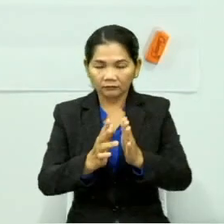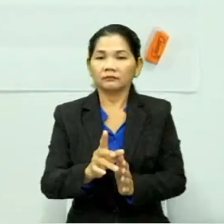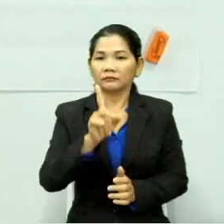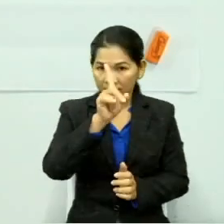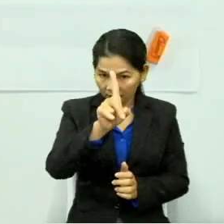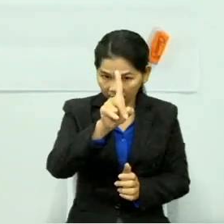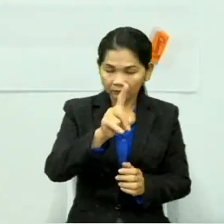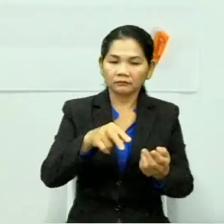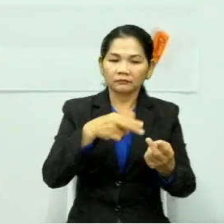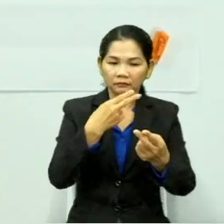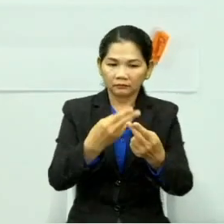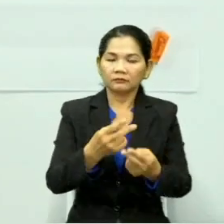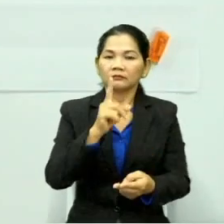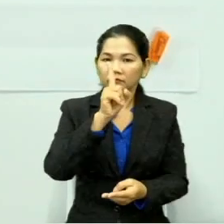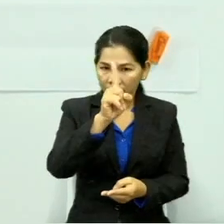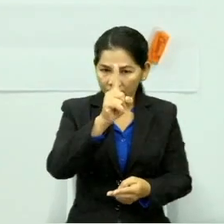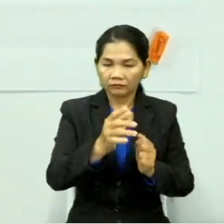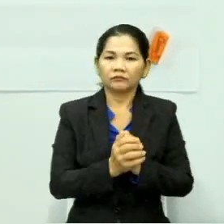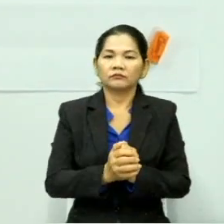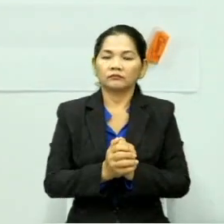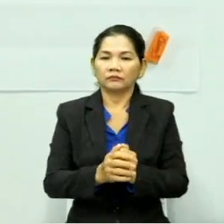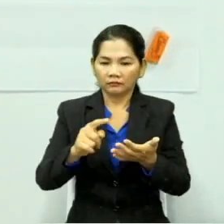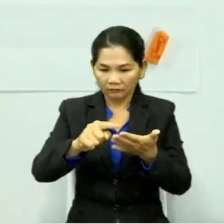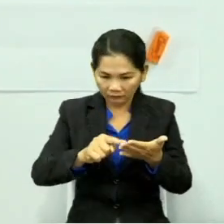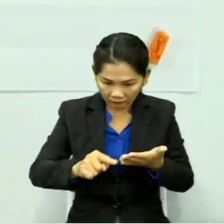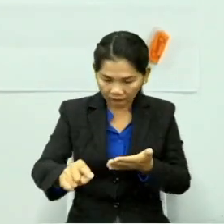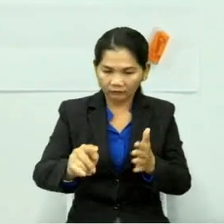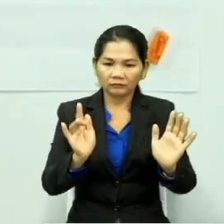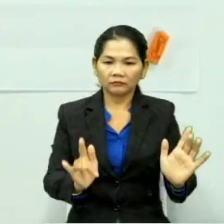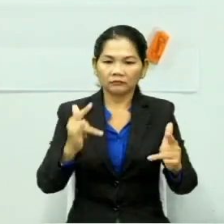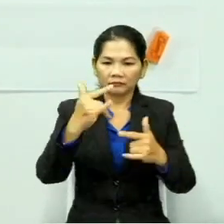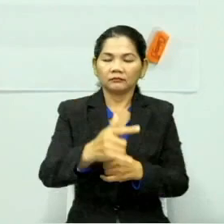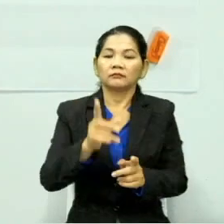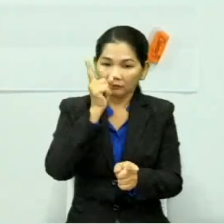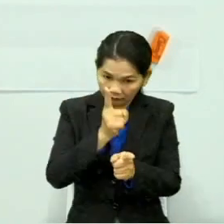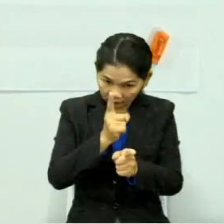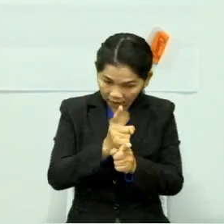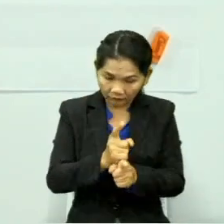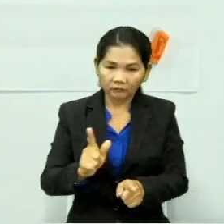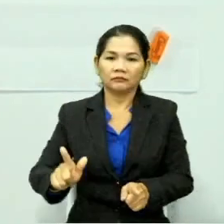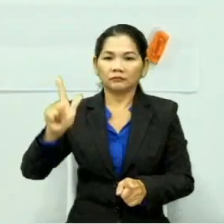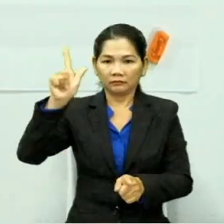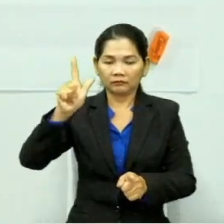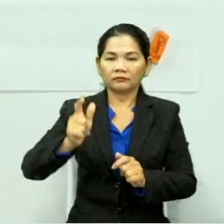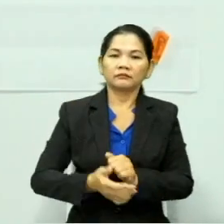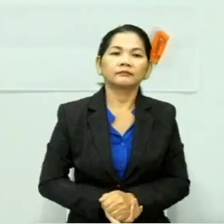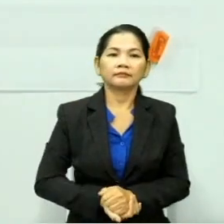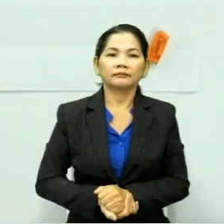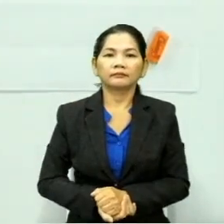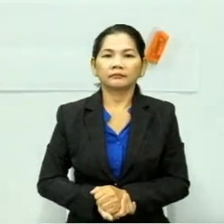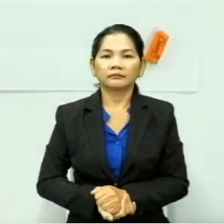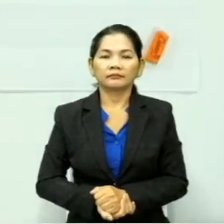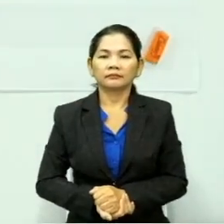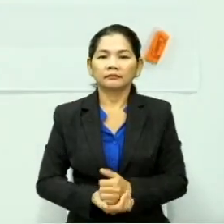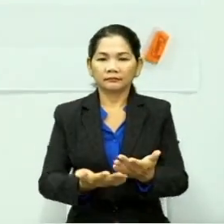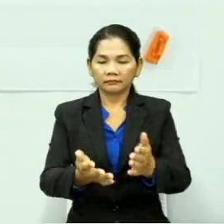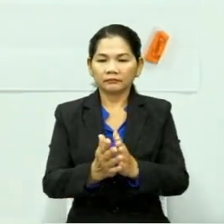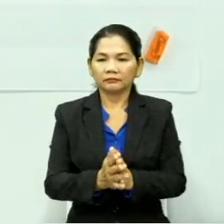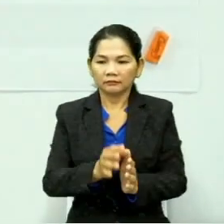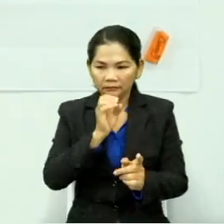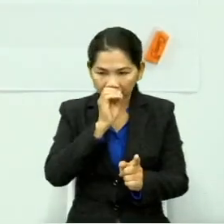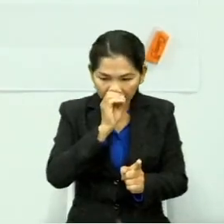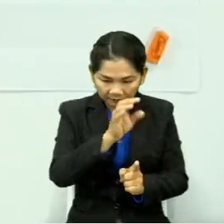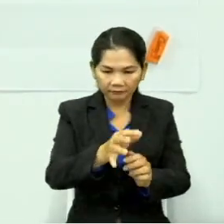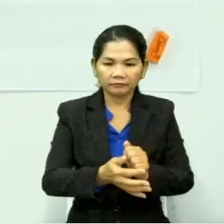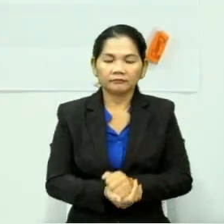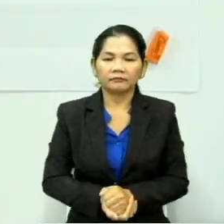mùi thế nào con á cứ cú xe nhà kết không bỏ ớt đại chi chồng lại tầm tới chiến chuyện kề nào con hay là cụ bằng chạm một đoàn